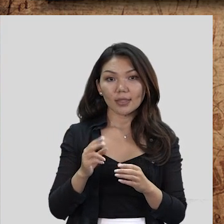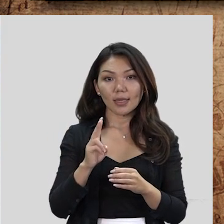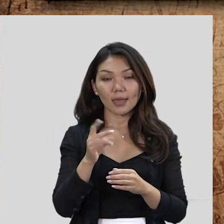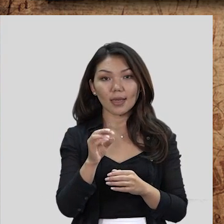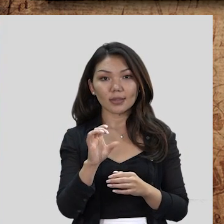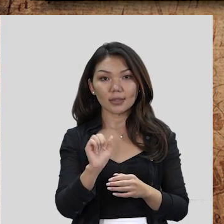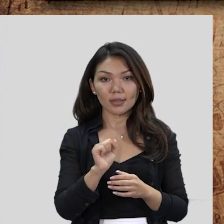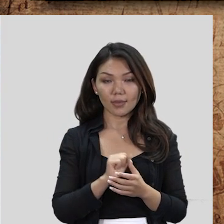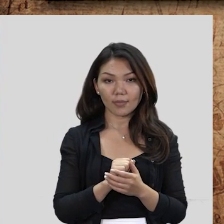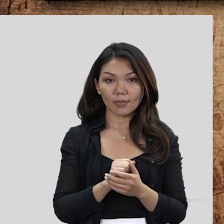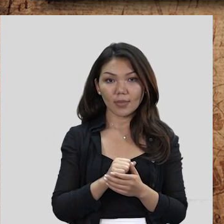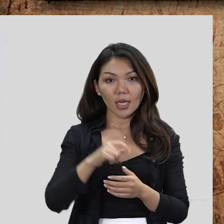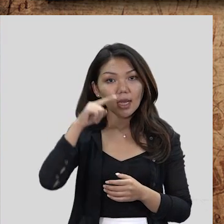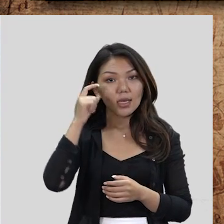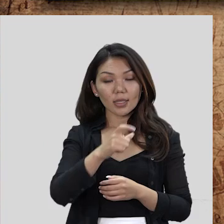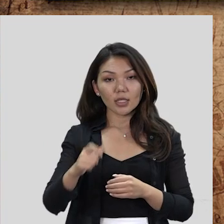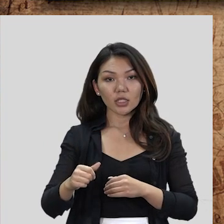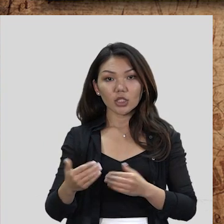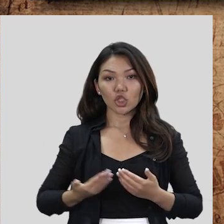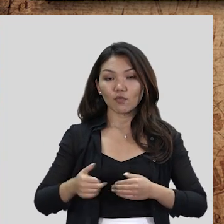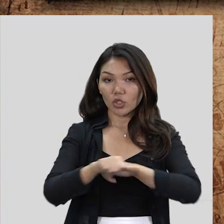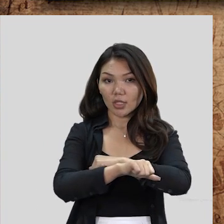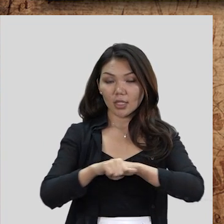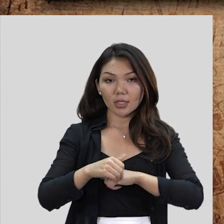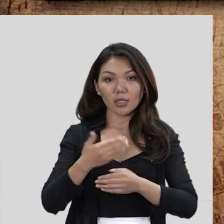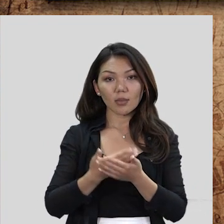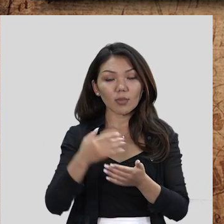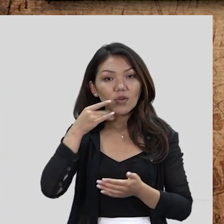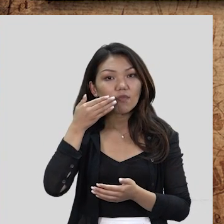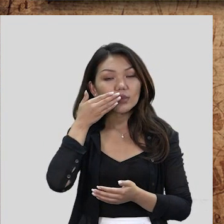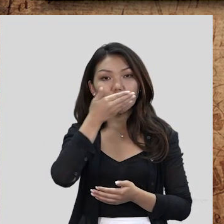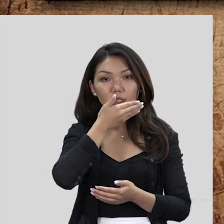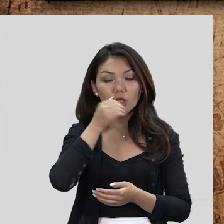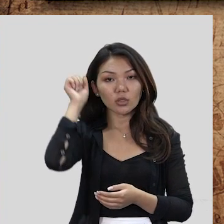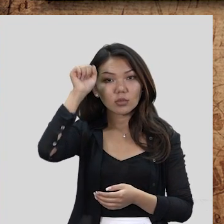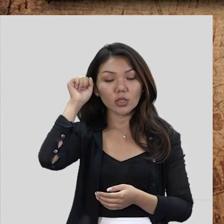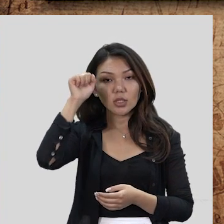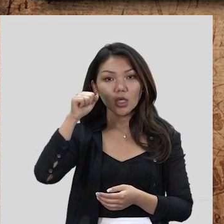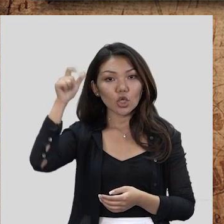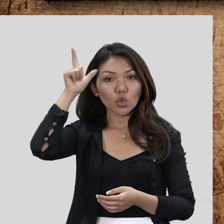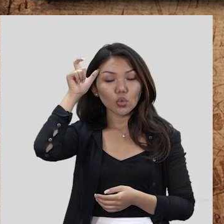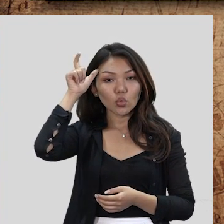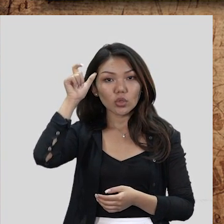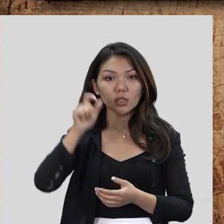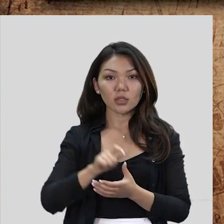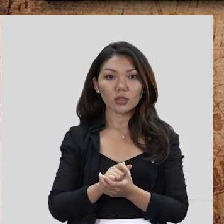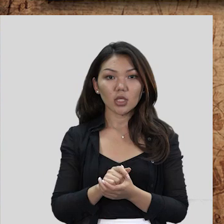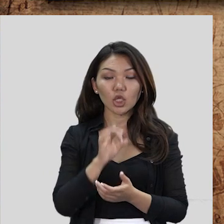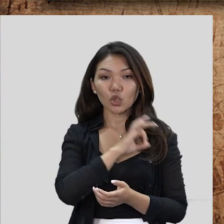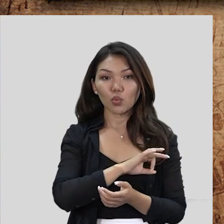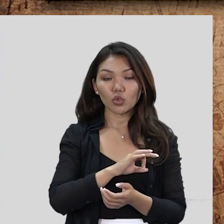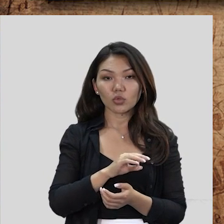cabeza живущий за пределами кыргызстан например афганистане китая узбекистане турции используют арабский и латинский